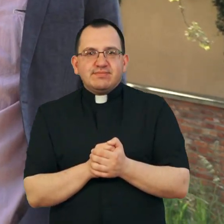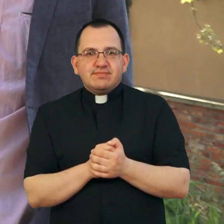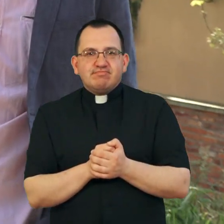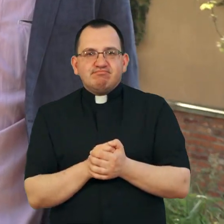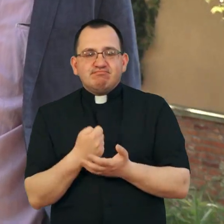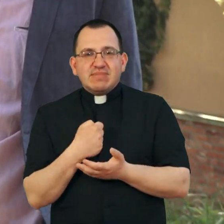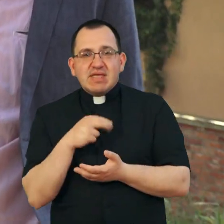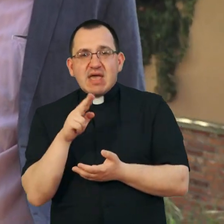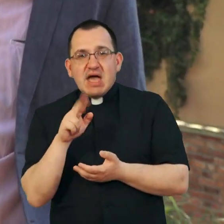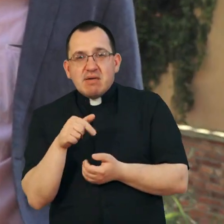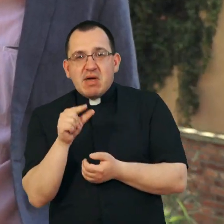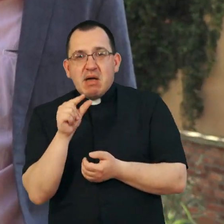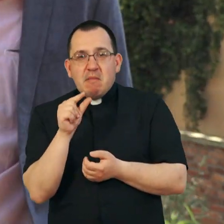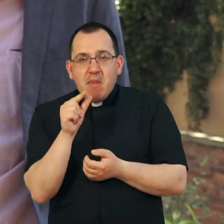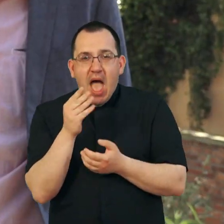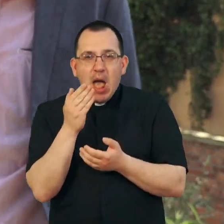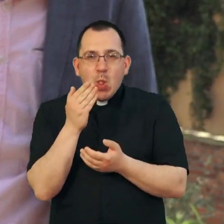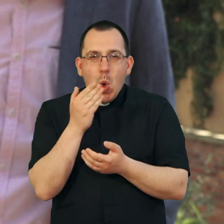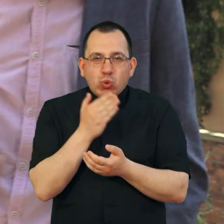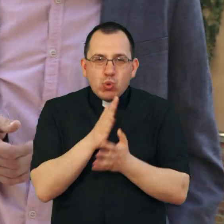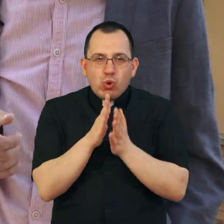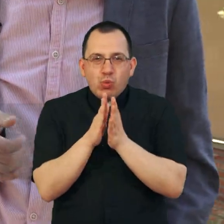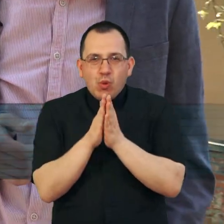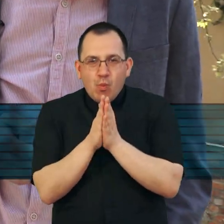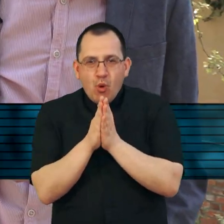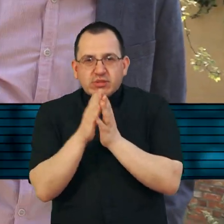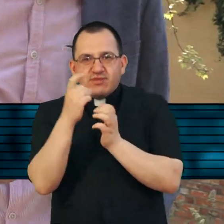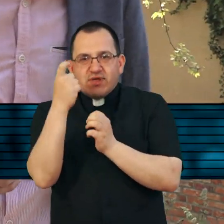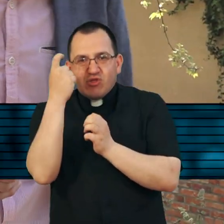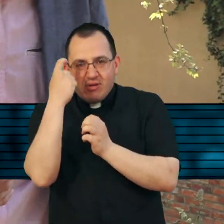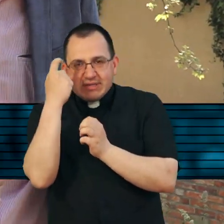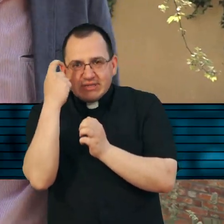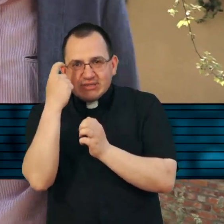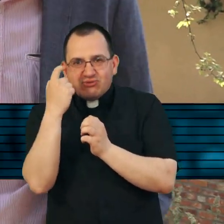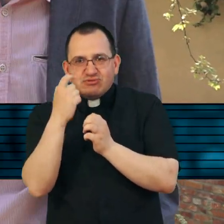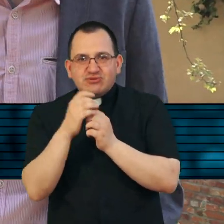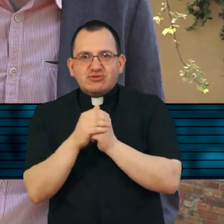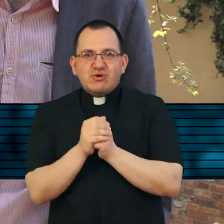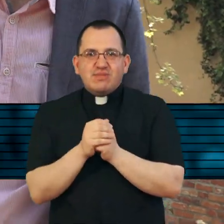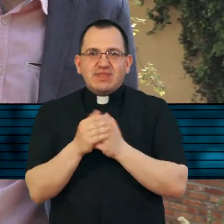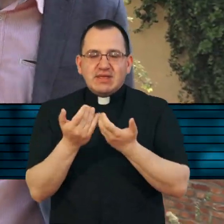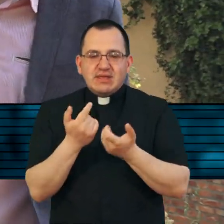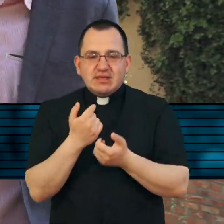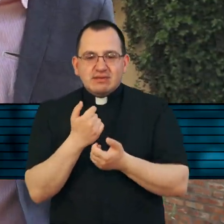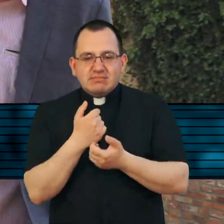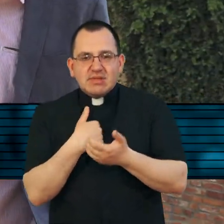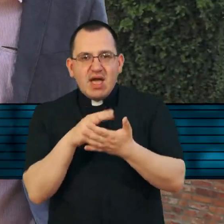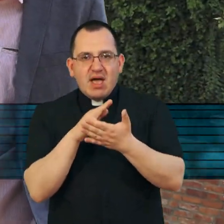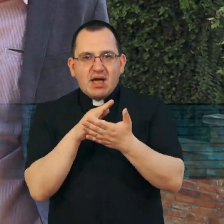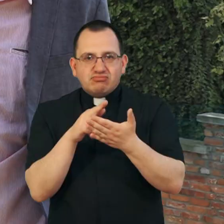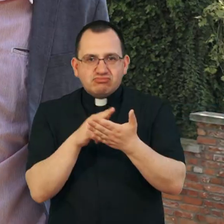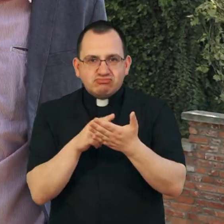to malo duhovno molitveno iskustvo, baš nakon što ste me pozvali. Čitao sam, došlo mi je znači, svaki